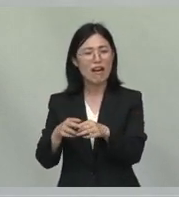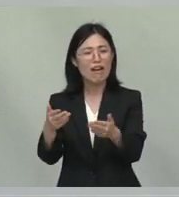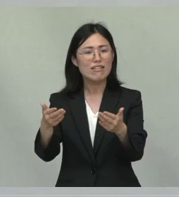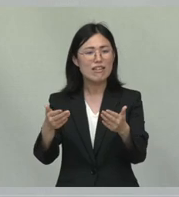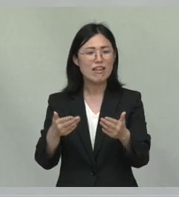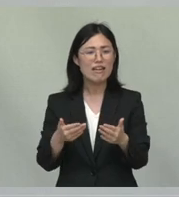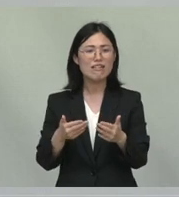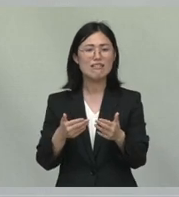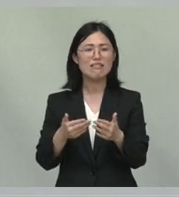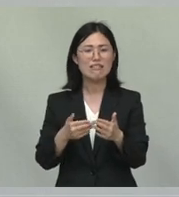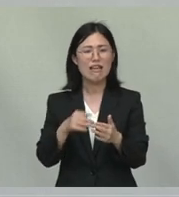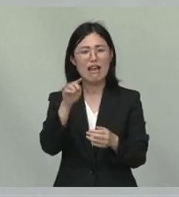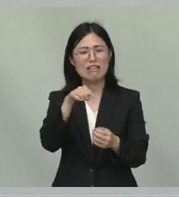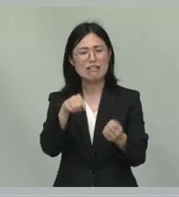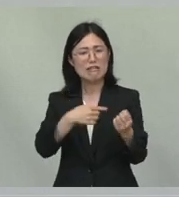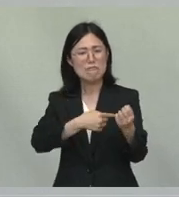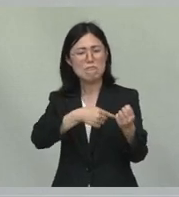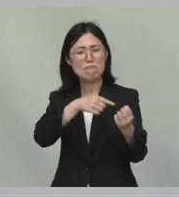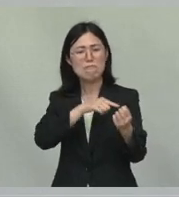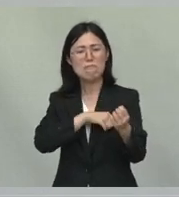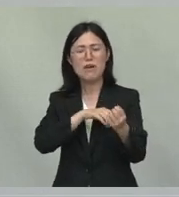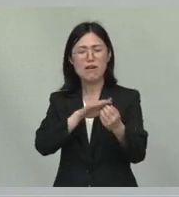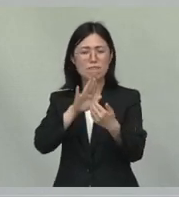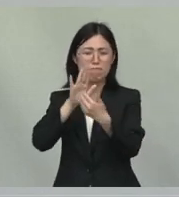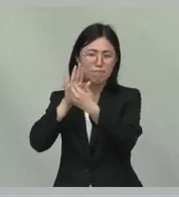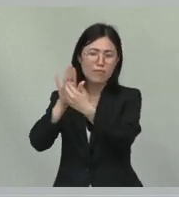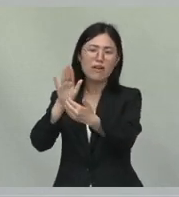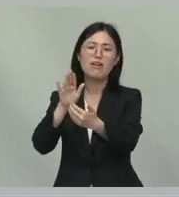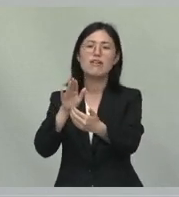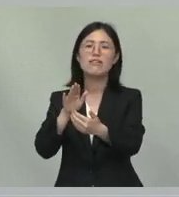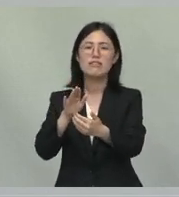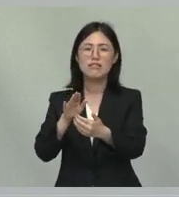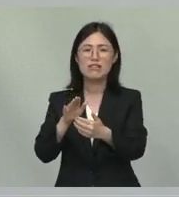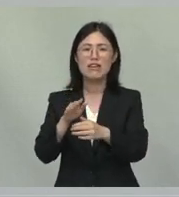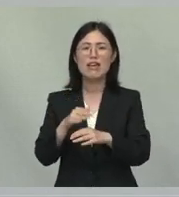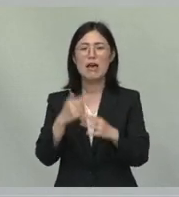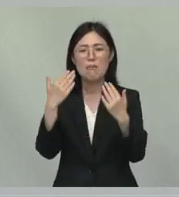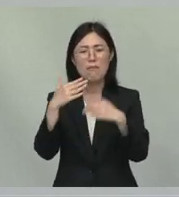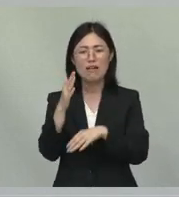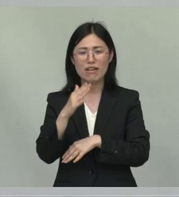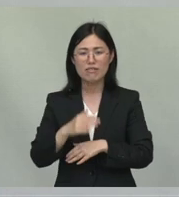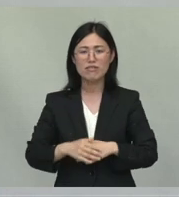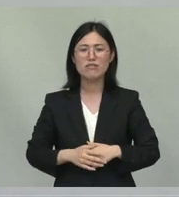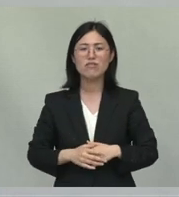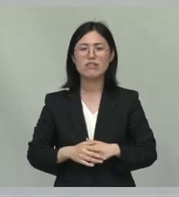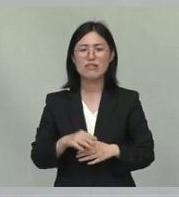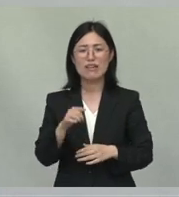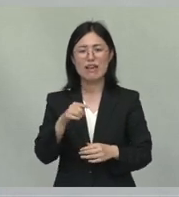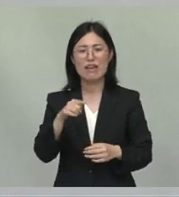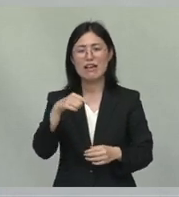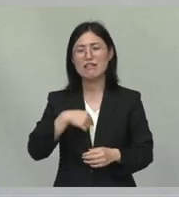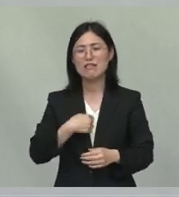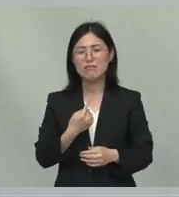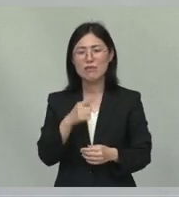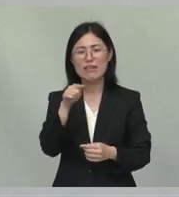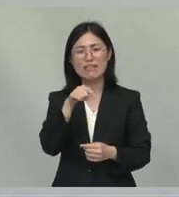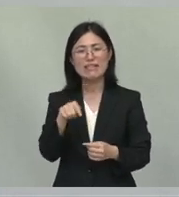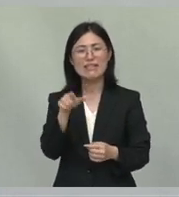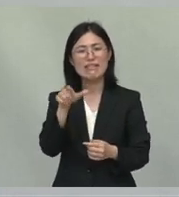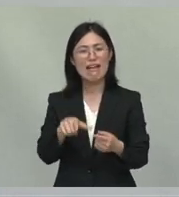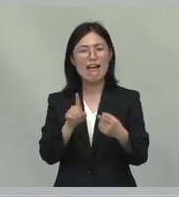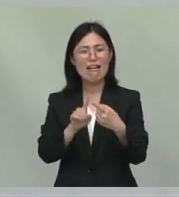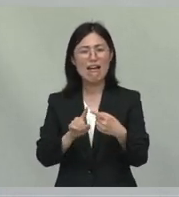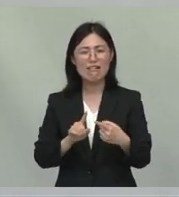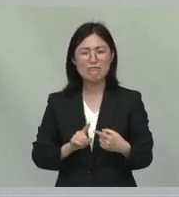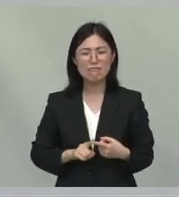い人権侵害をはねのけながら、自らの人間としての尊厳を取り戻すために戦